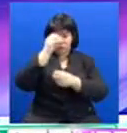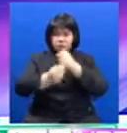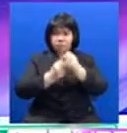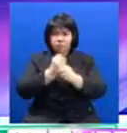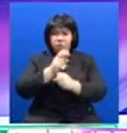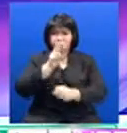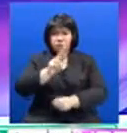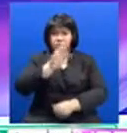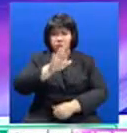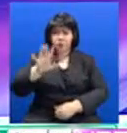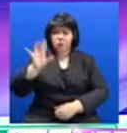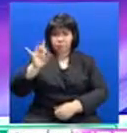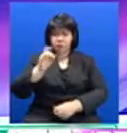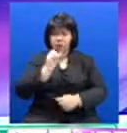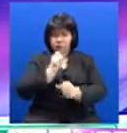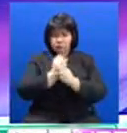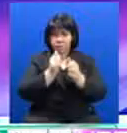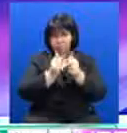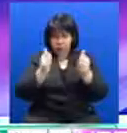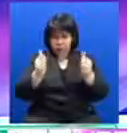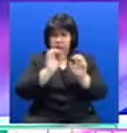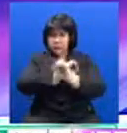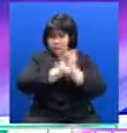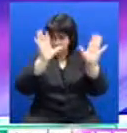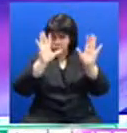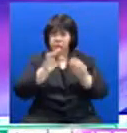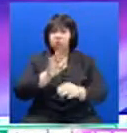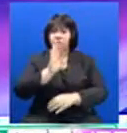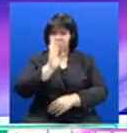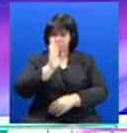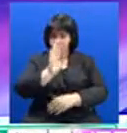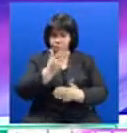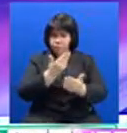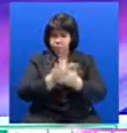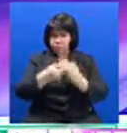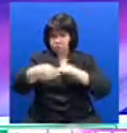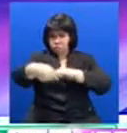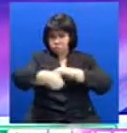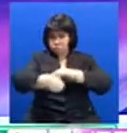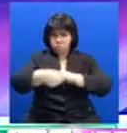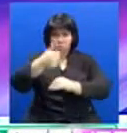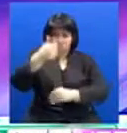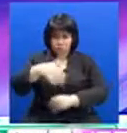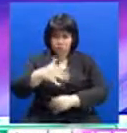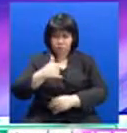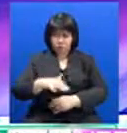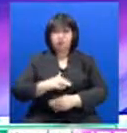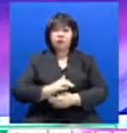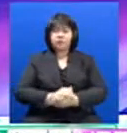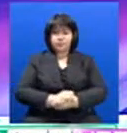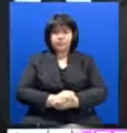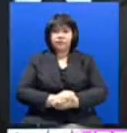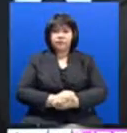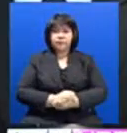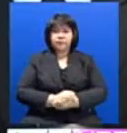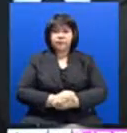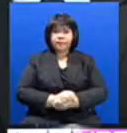โปร่งใสตรวจสอบได้พร้อมกำชับห้ามเรียกรับเงินจากผู้ปกครองหรือเด็ดโดยเด็ด